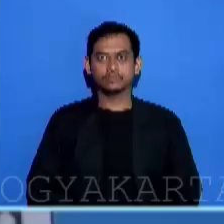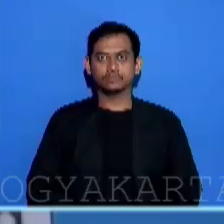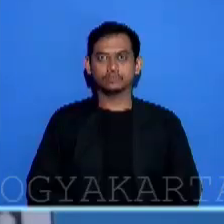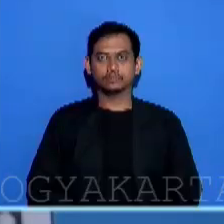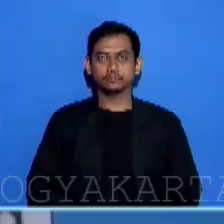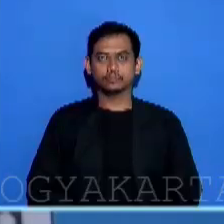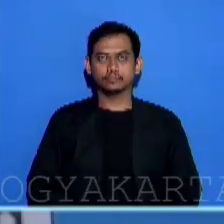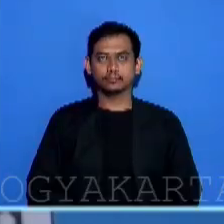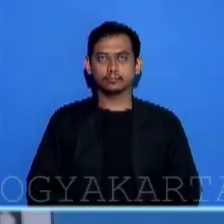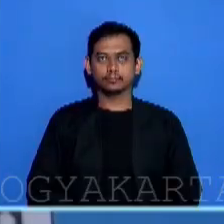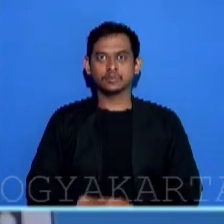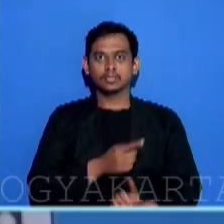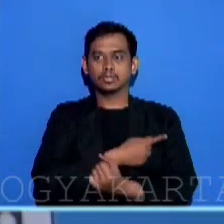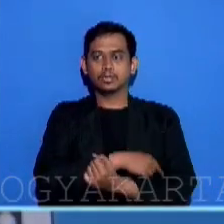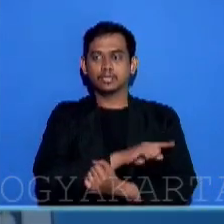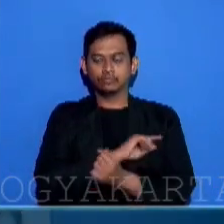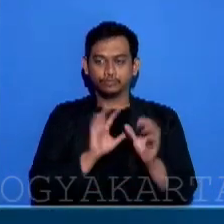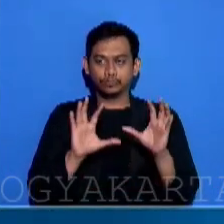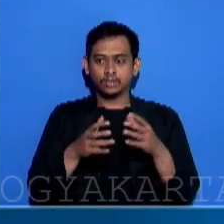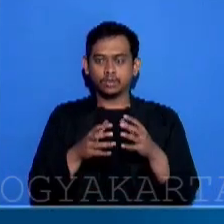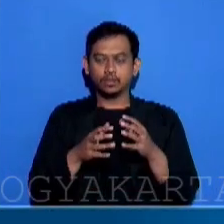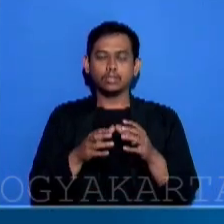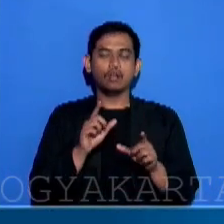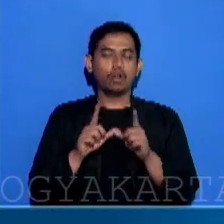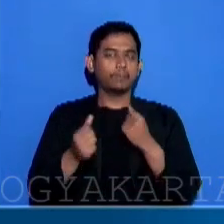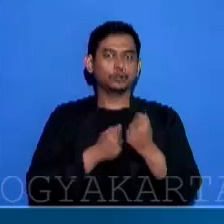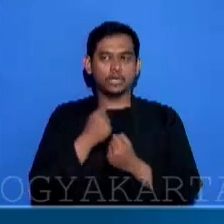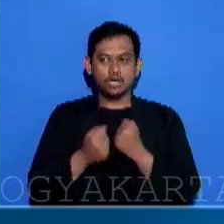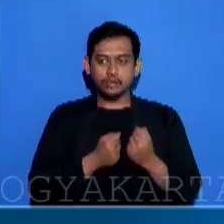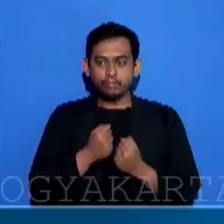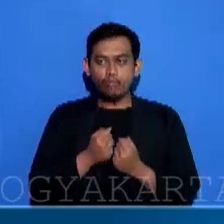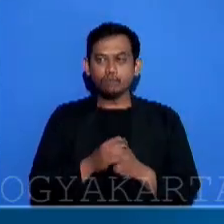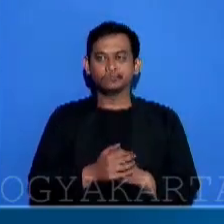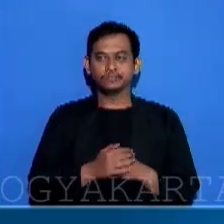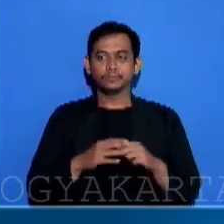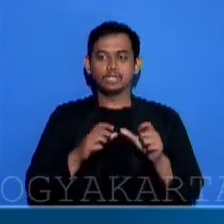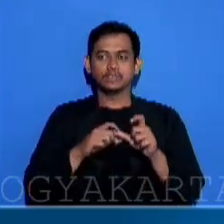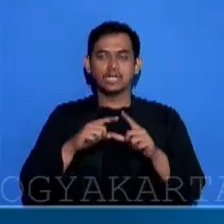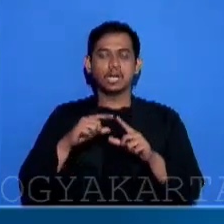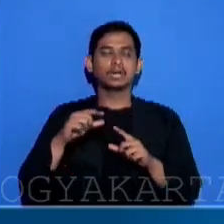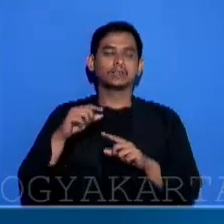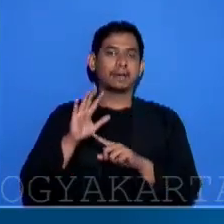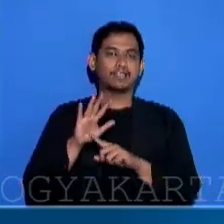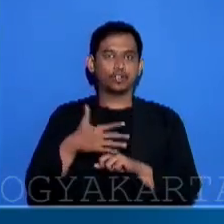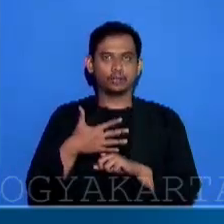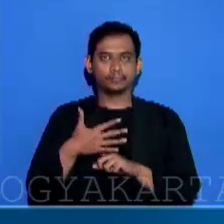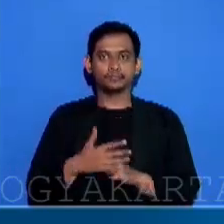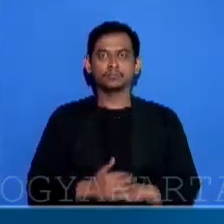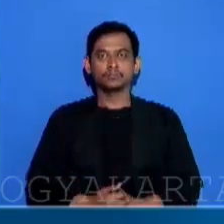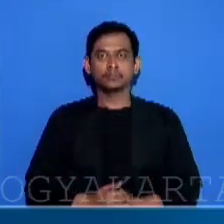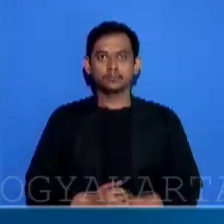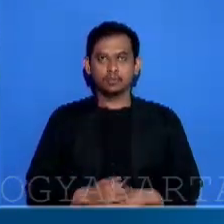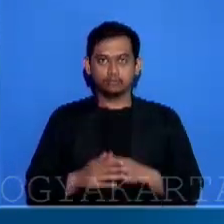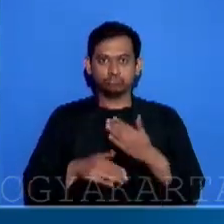Gelar potensi produk wirausaha inovatif yang dipusatkan di Kompleks Stadion Sultan Agung Bantul menjadi salah satu kelanjutan dari